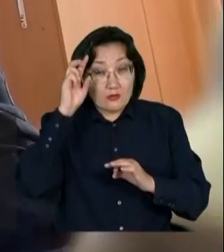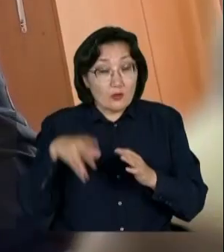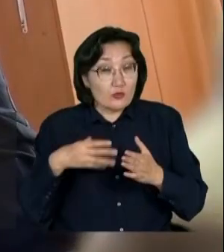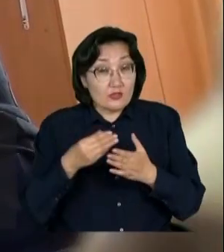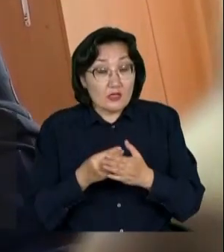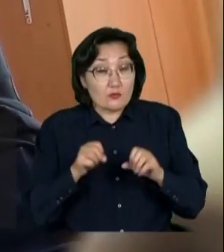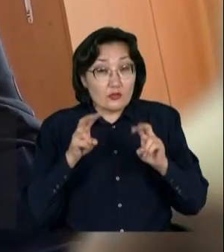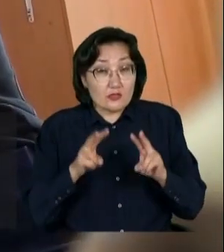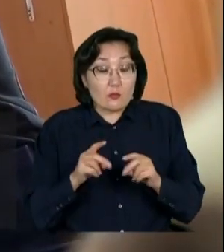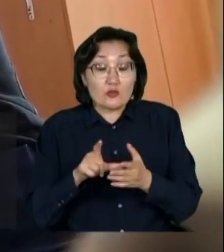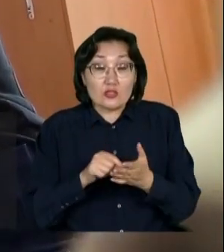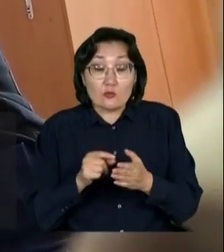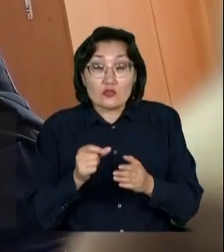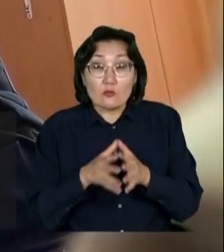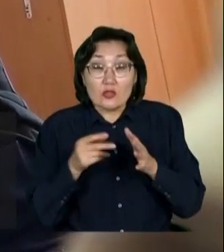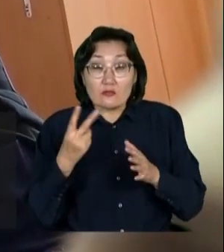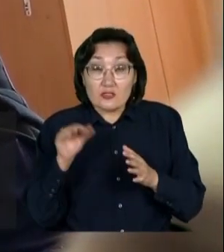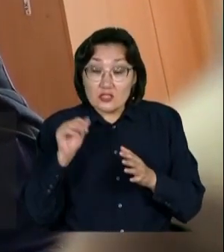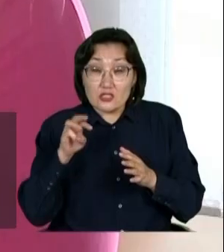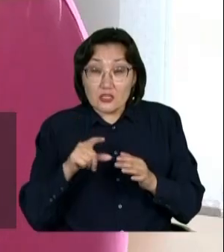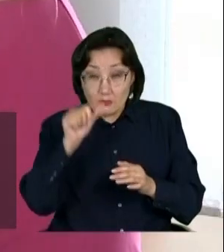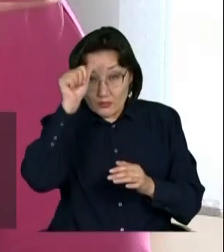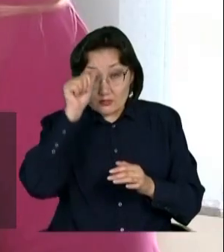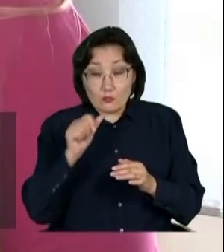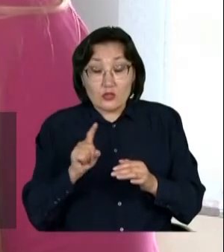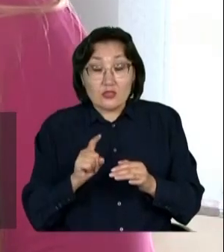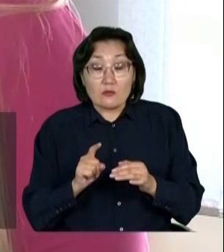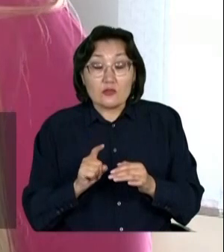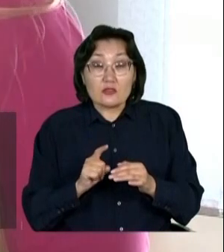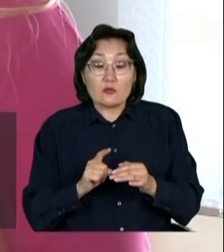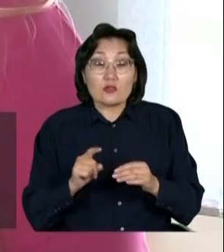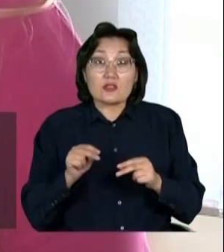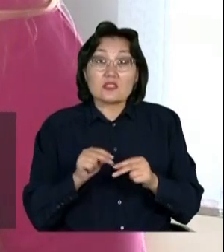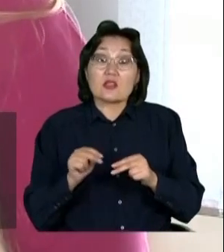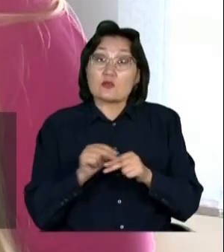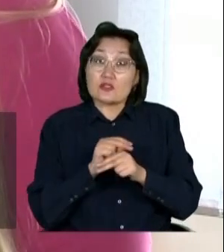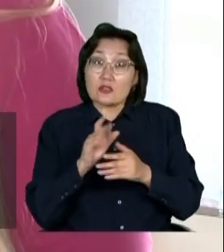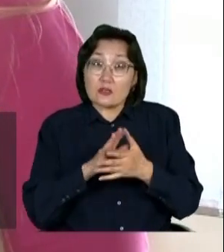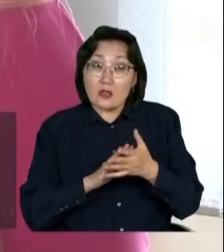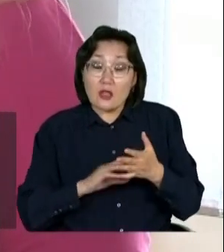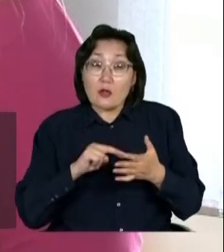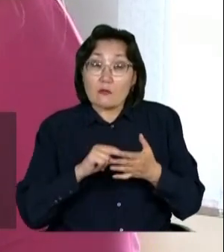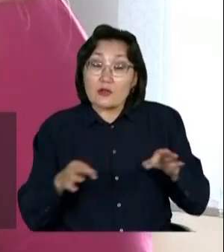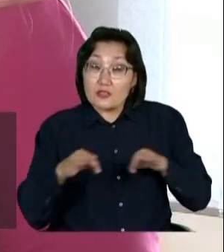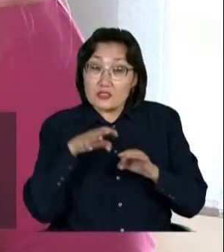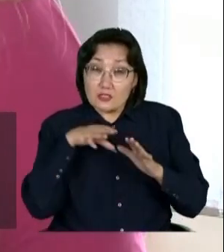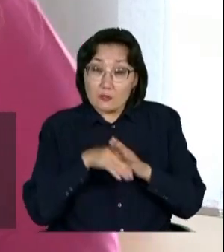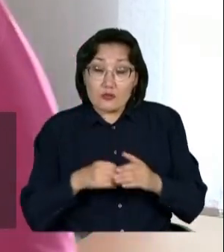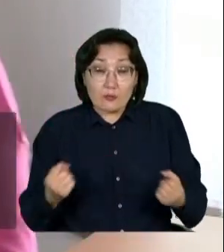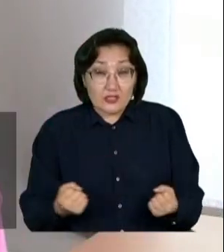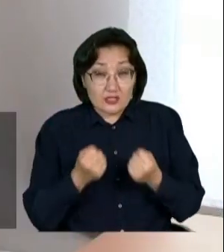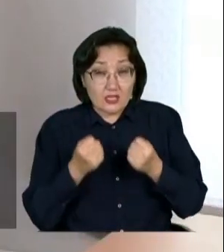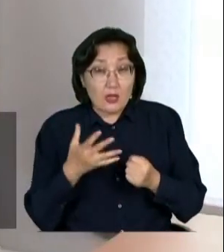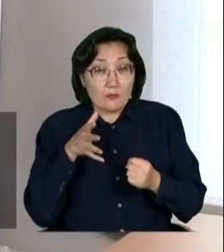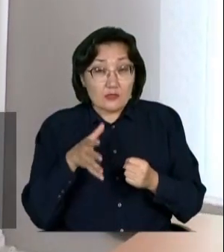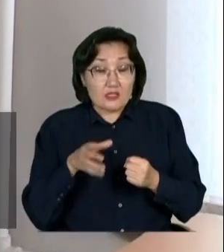выплачивает и специальные пособия, чуть больше 20 тысяч тенге в месяц. Чтобы они не отрывались от лечения, в рамках проекта предусмотрены поддержка, то есть это